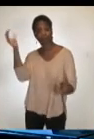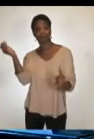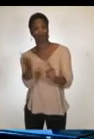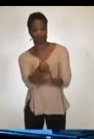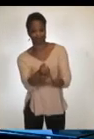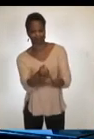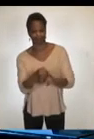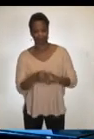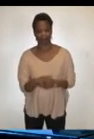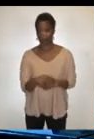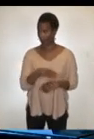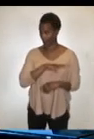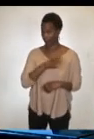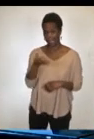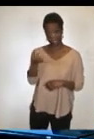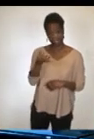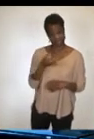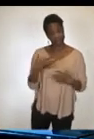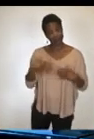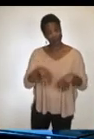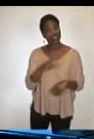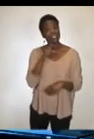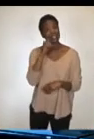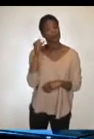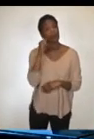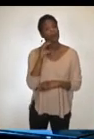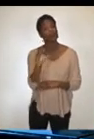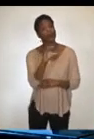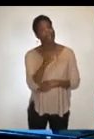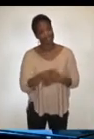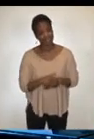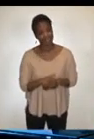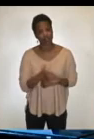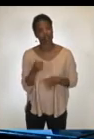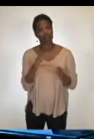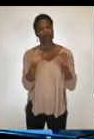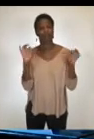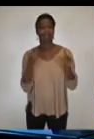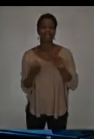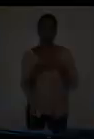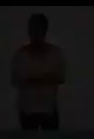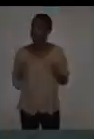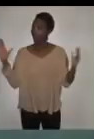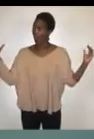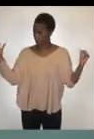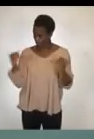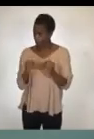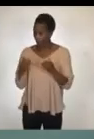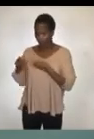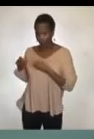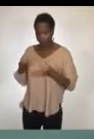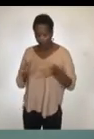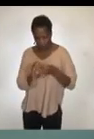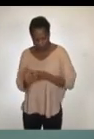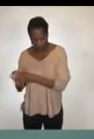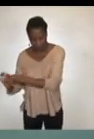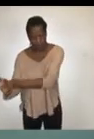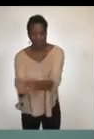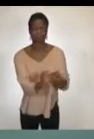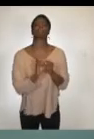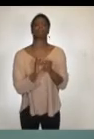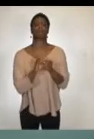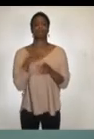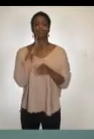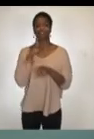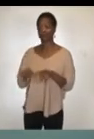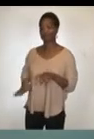M. Cazenave, vous avez dit une phrase très importante, la politique, ce sont les artistes qui la font. On a fédéré les artistes, ça leur a permis